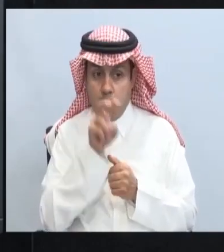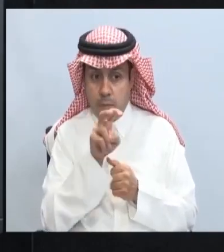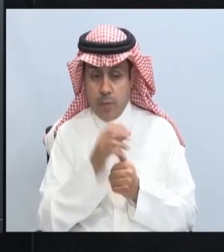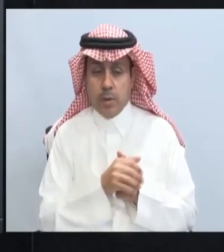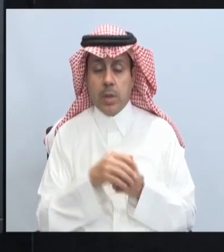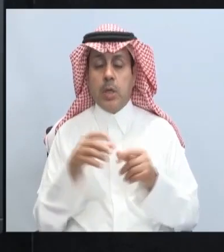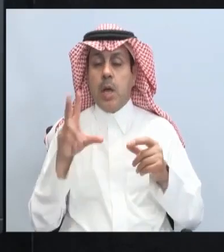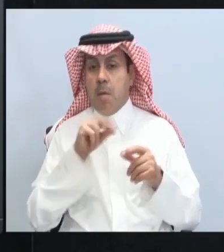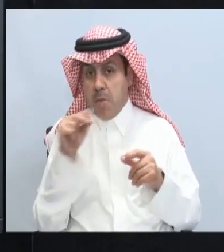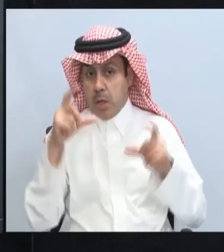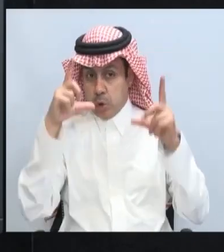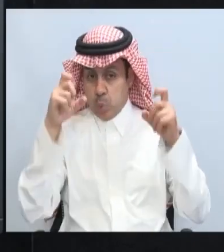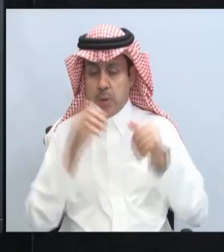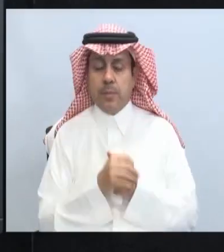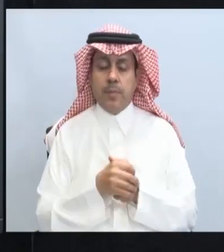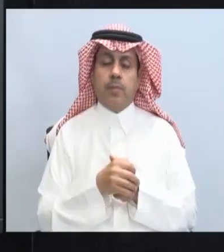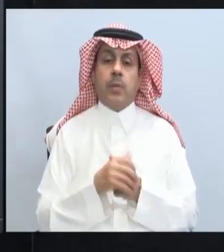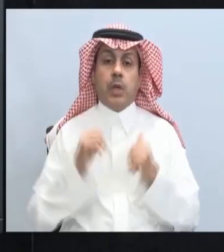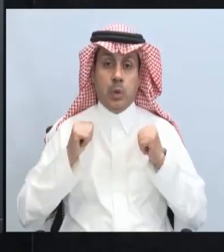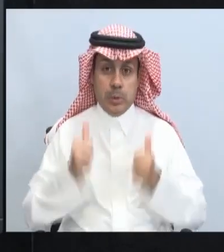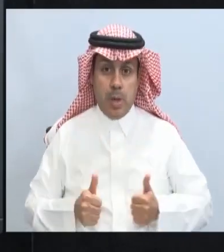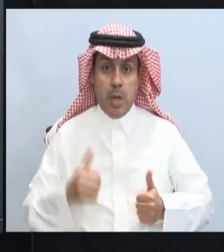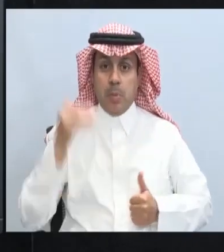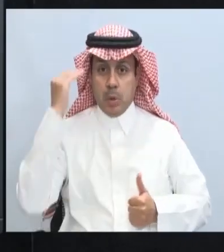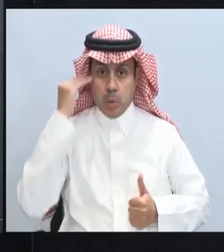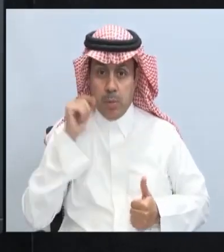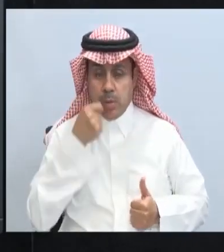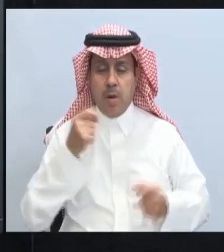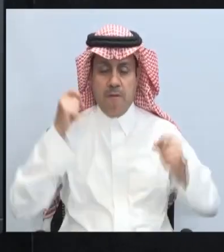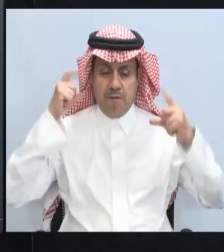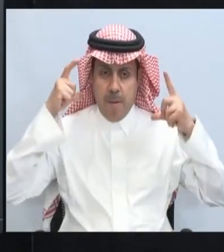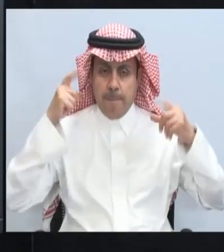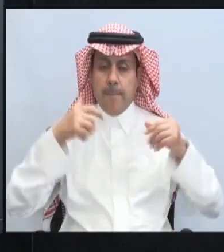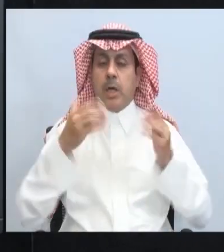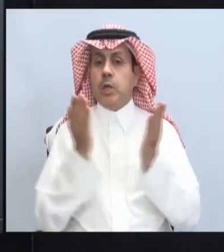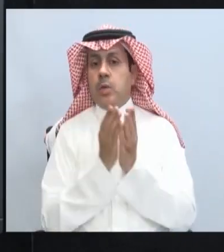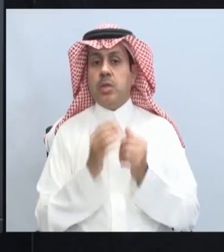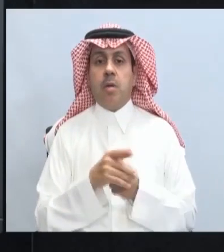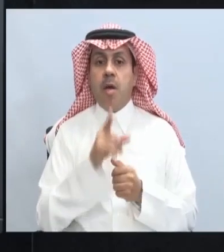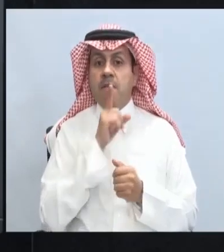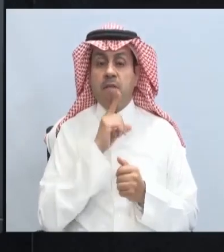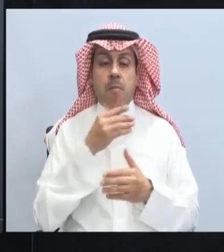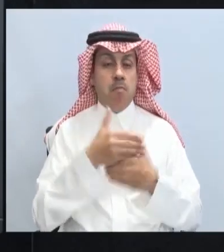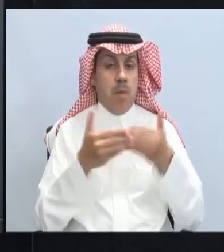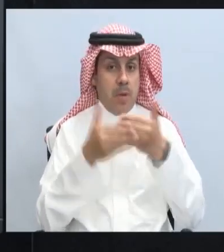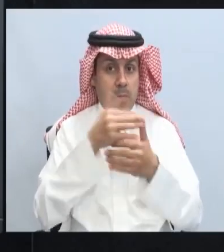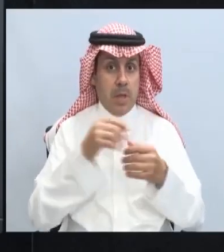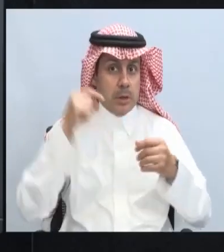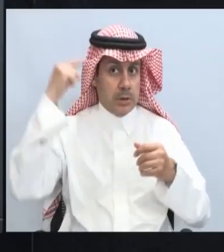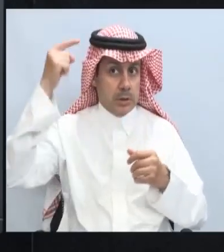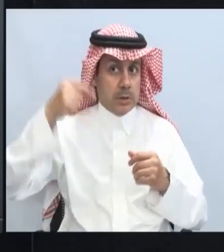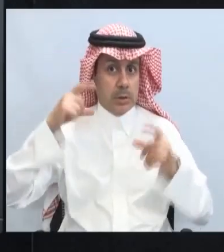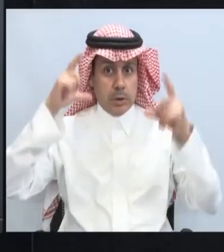متعدده حتى يتمكن الطالب والطالبه من فهم هذه الدروس لان الفقه مبني على التصور